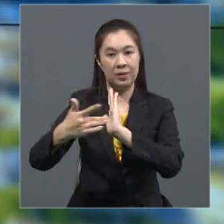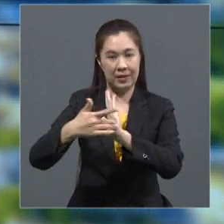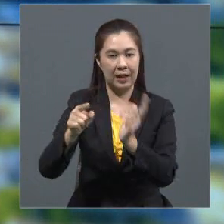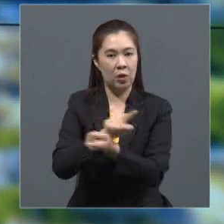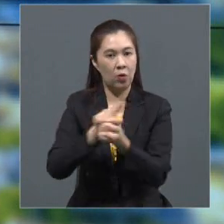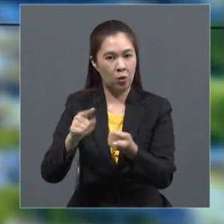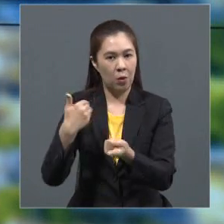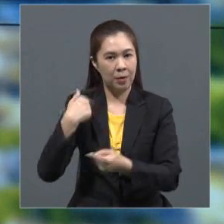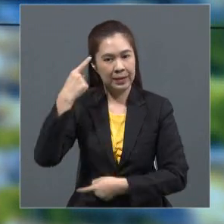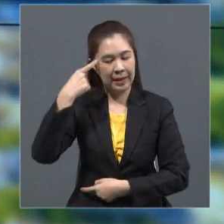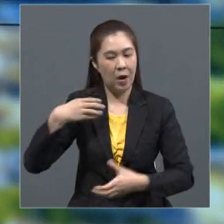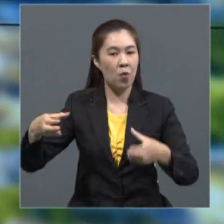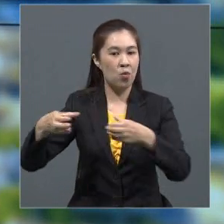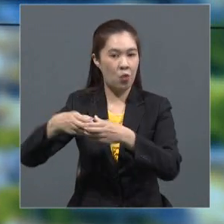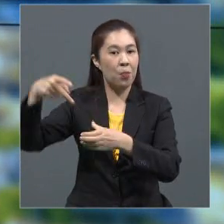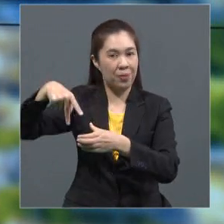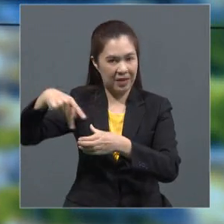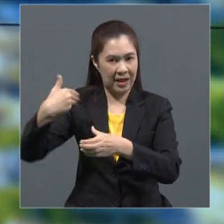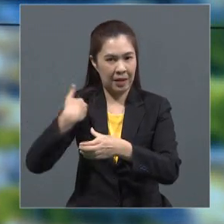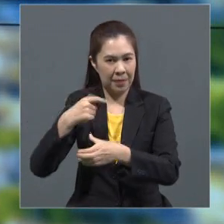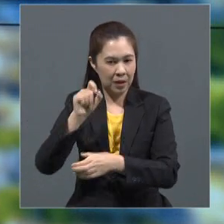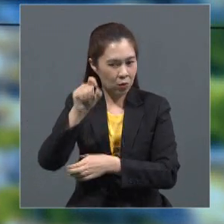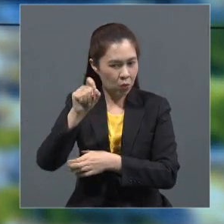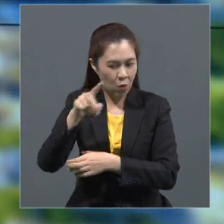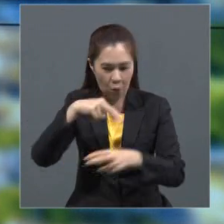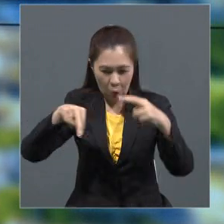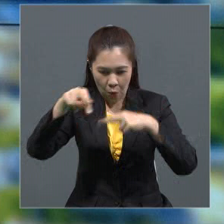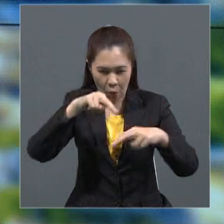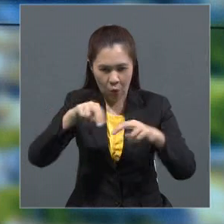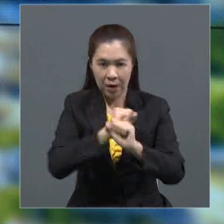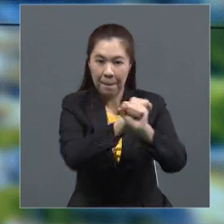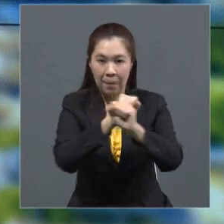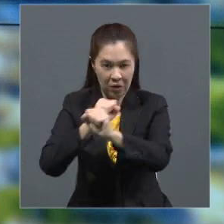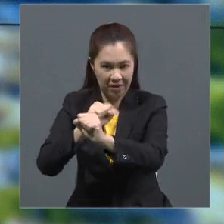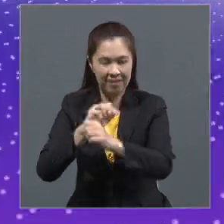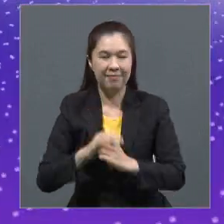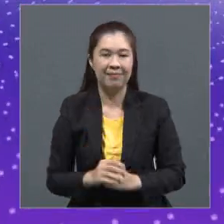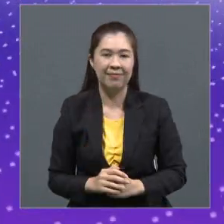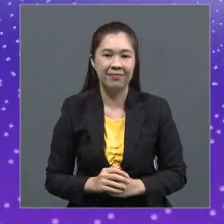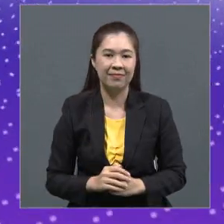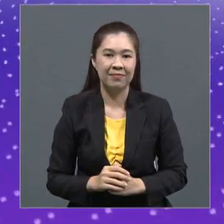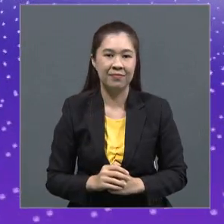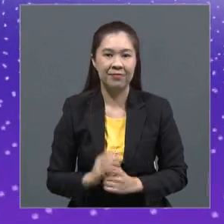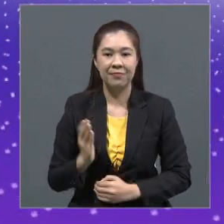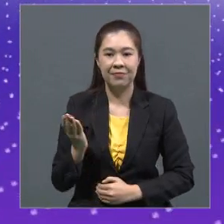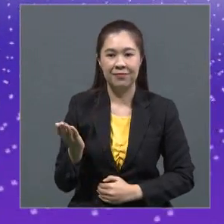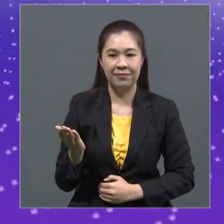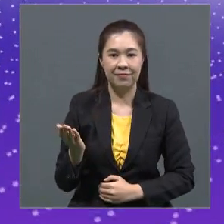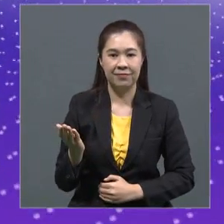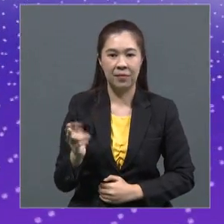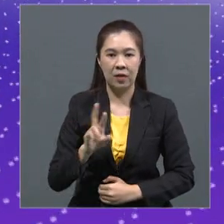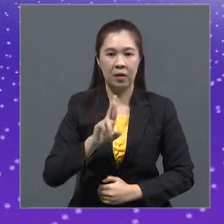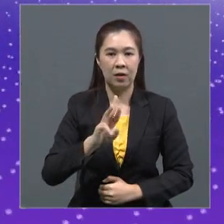และสังคมก็ตั้งทีมเฉพาะกิจเร่งรัดในการสกัดข่าวปลอม Digital walletนายประเสริฐจันทรรวงทอง